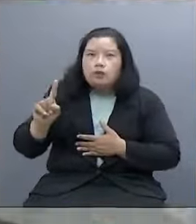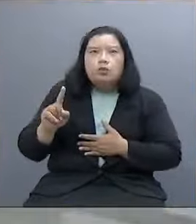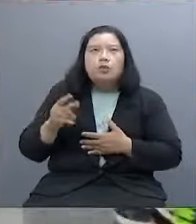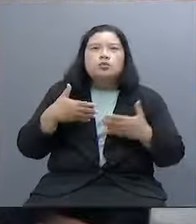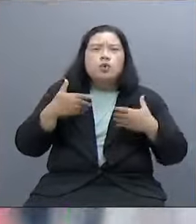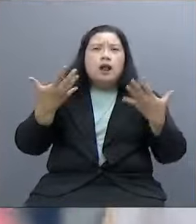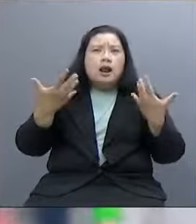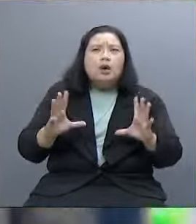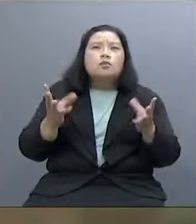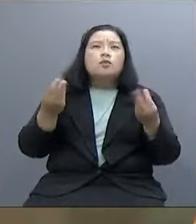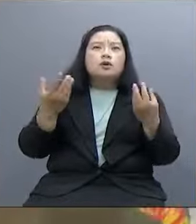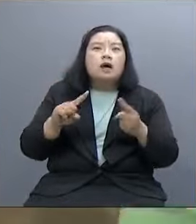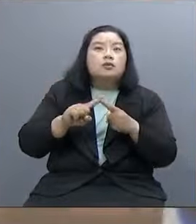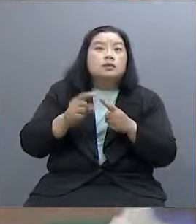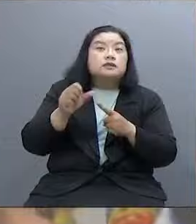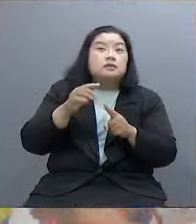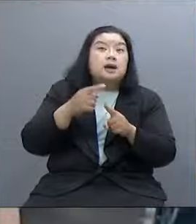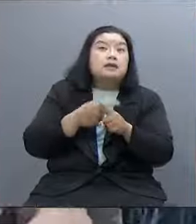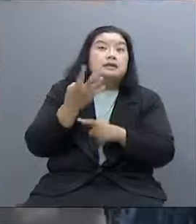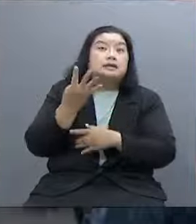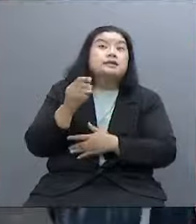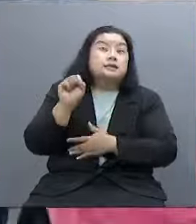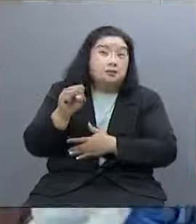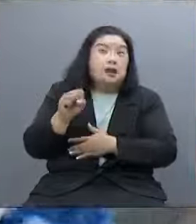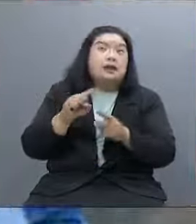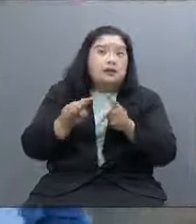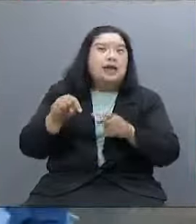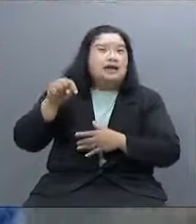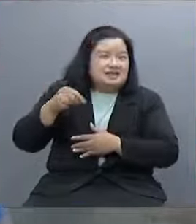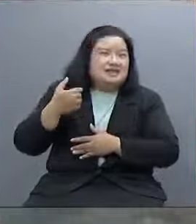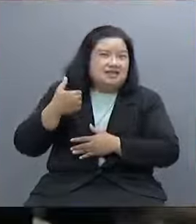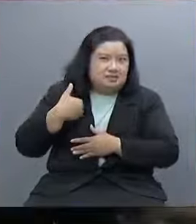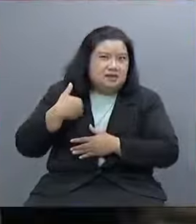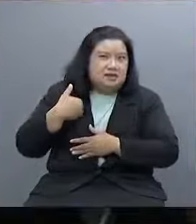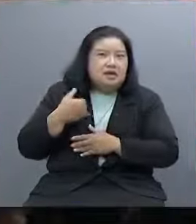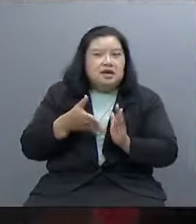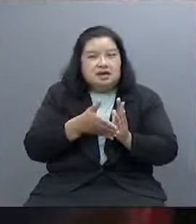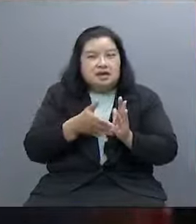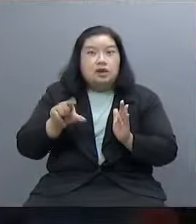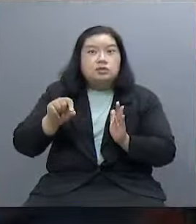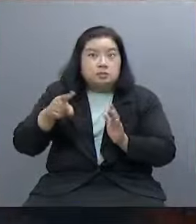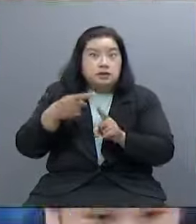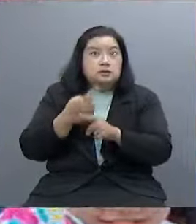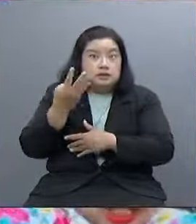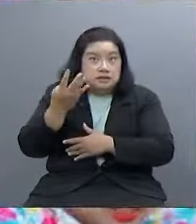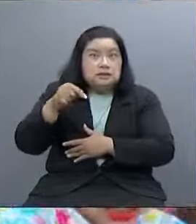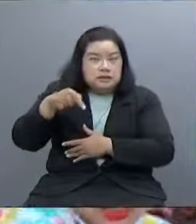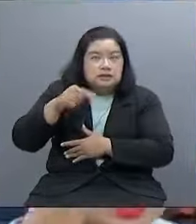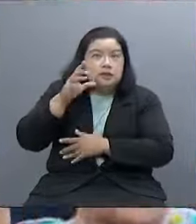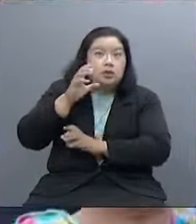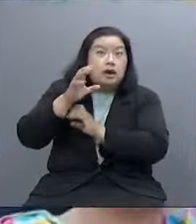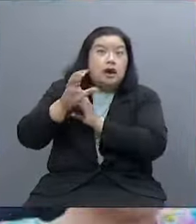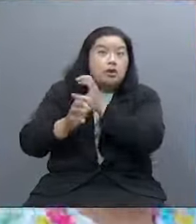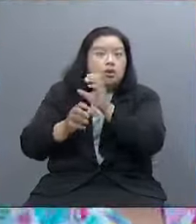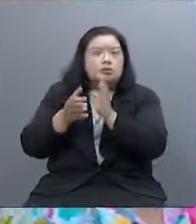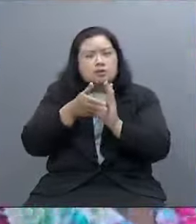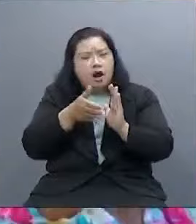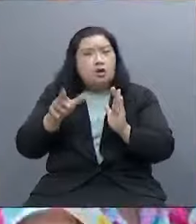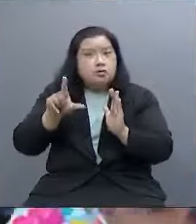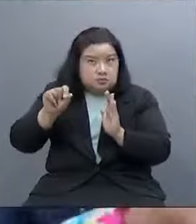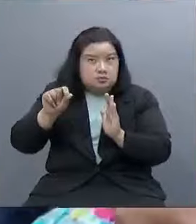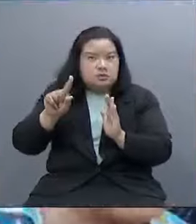ปแล้ว15ใช่ไหมคะแต่ว่าที่ไอคอนสยามยังมีถึงวันที่21เมษายนนะคะคุณผู้ชมเล่นต่อเนื่องไปยาวๆเขาก็จะมีทั้งศิลปินนะ